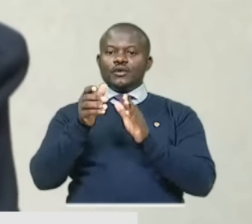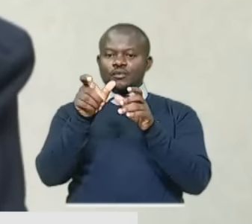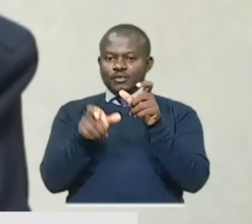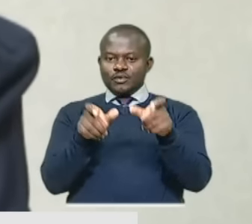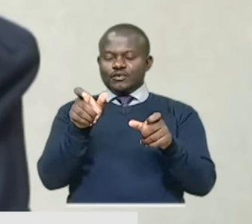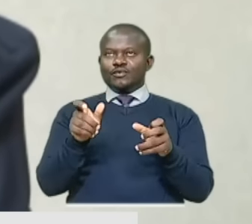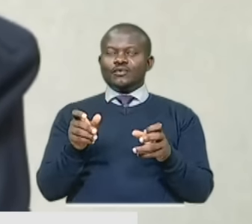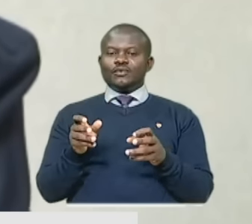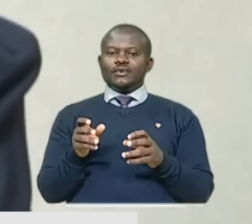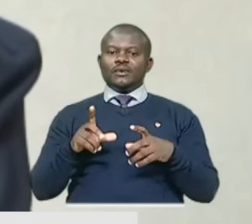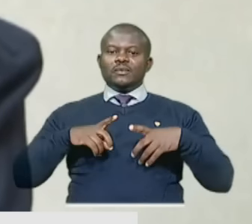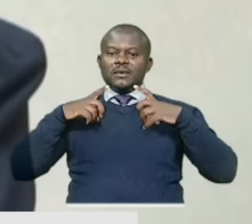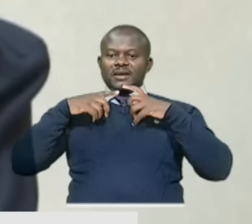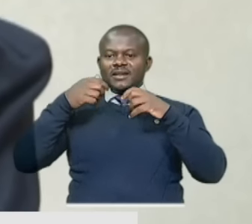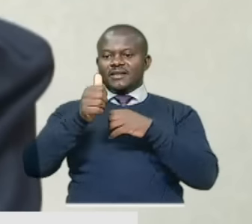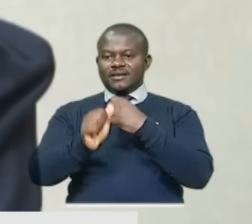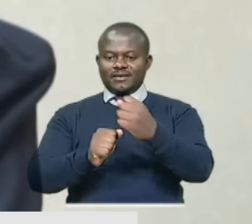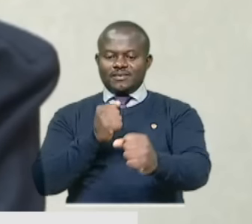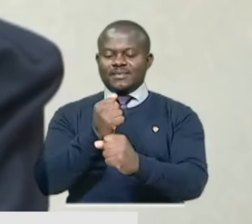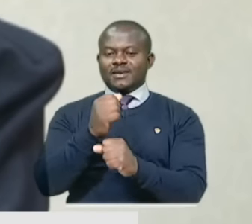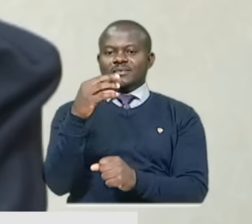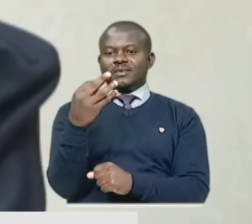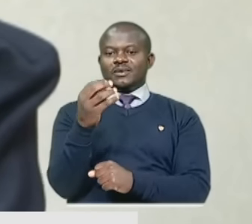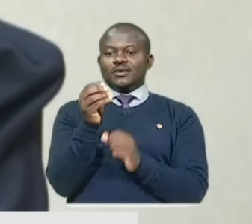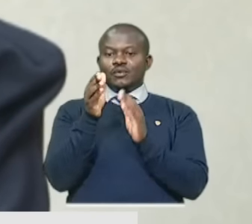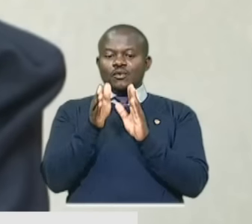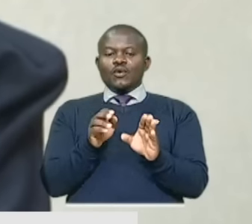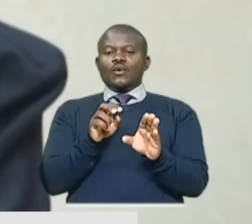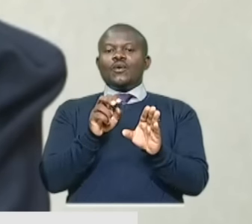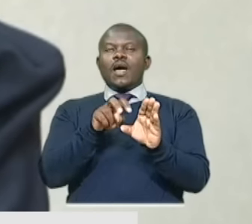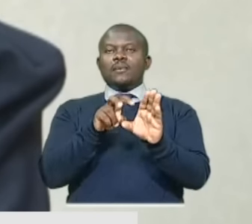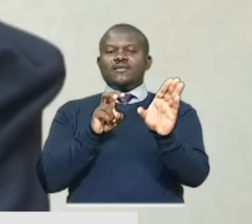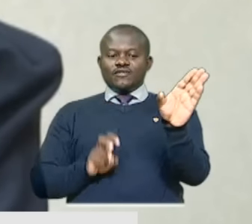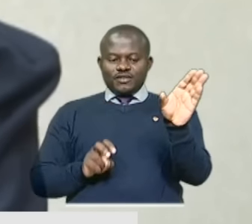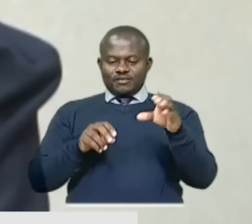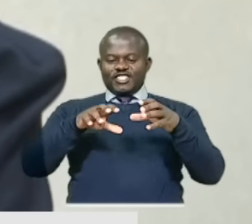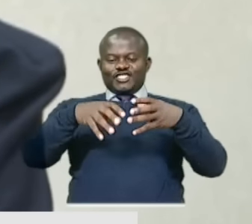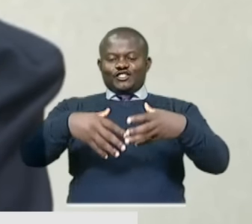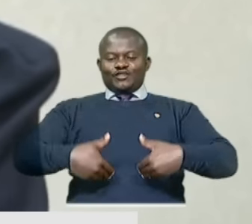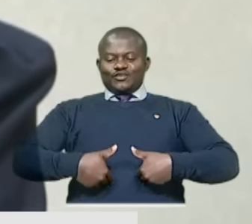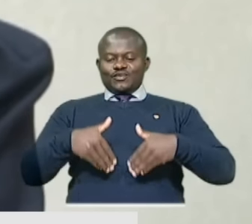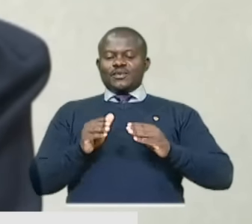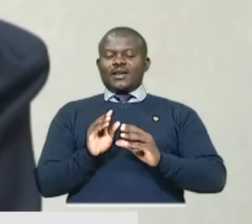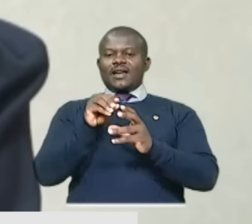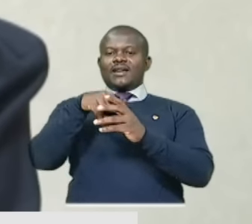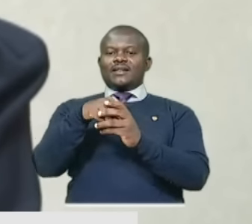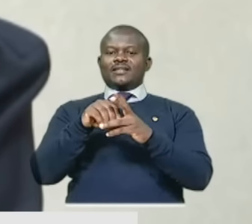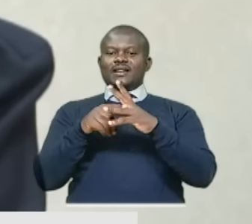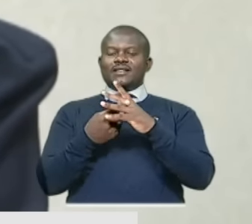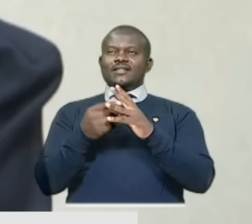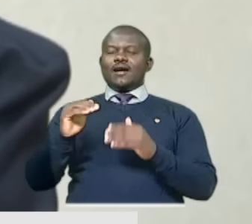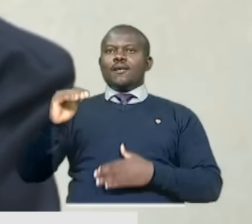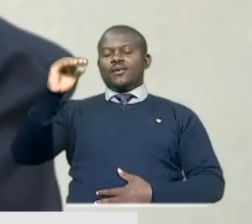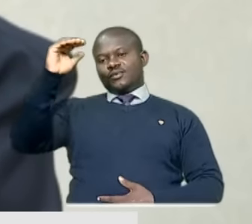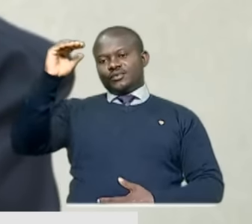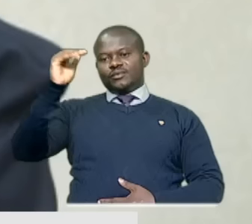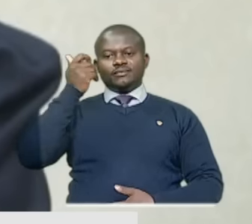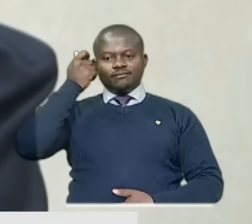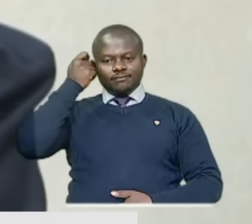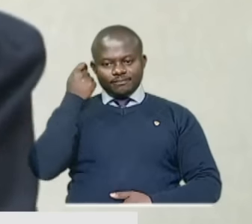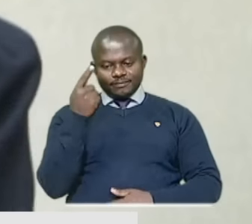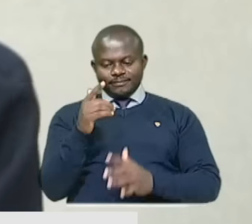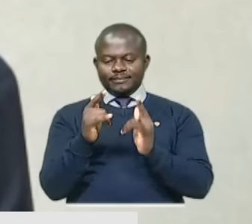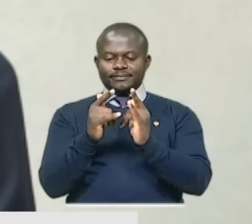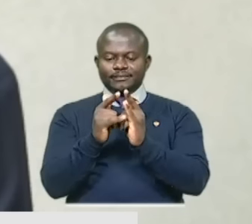ye imyaka 30 umuntu avuye mu cyiciro cy'urubyiruko abatangiye kujya mu cyiciro cy'abakuru no kuvuga ko uyu